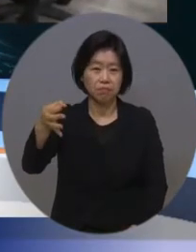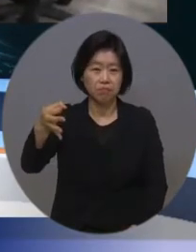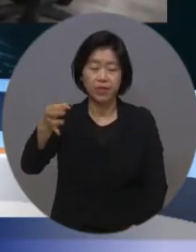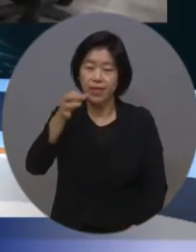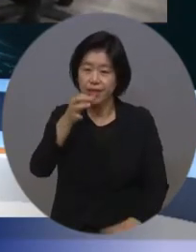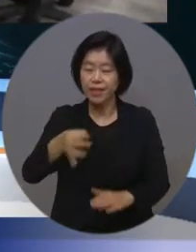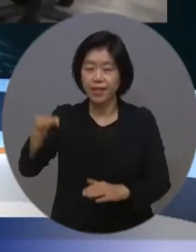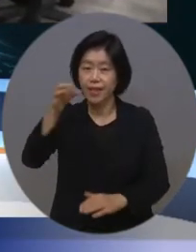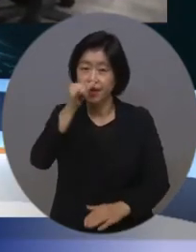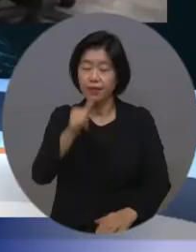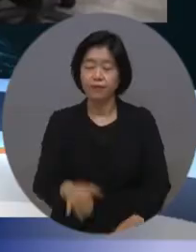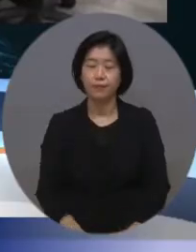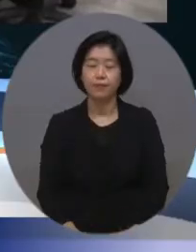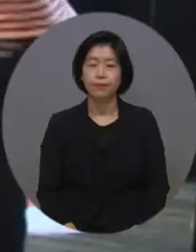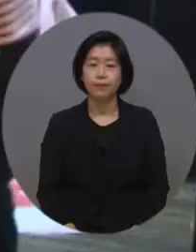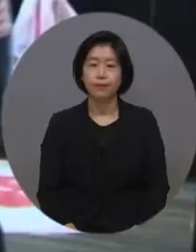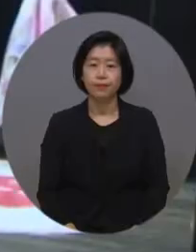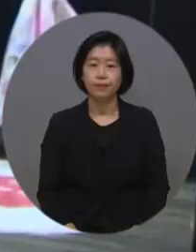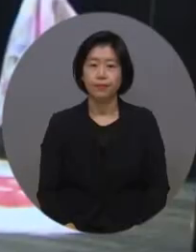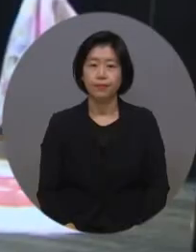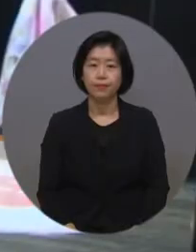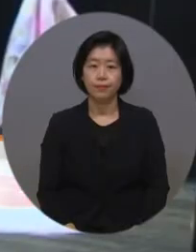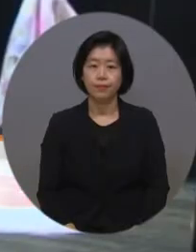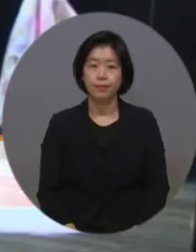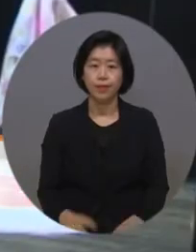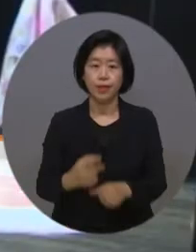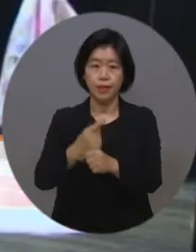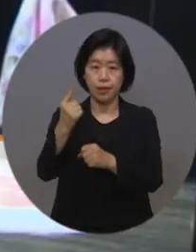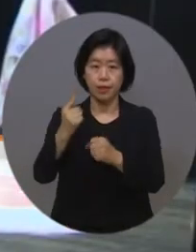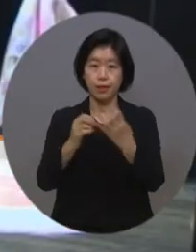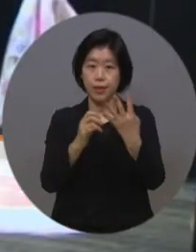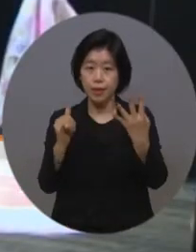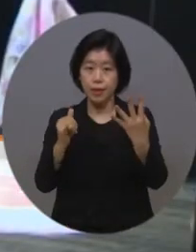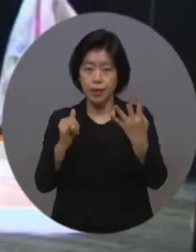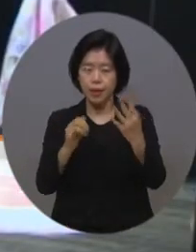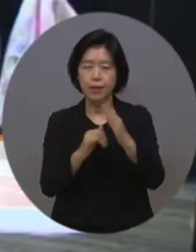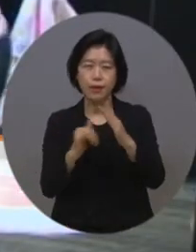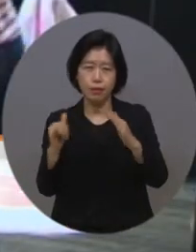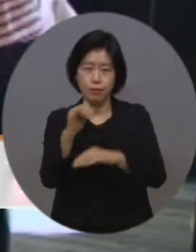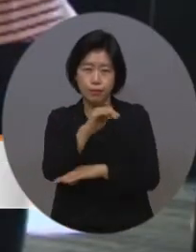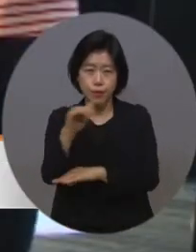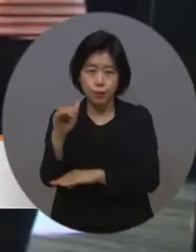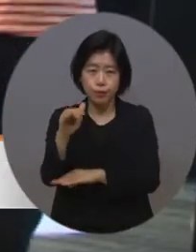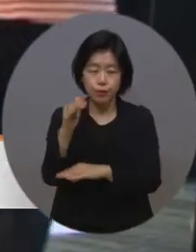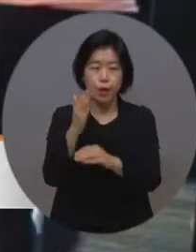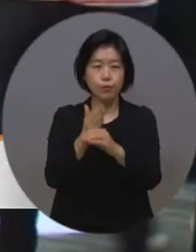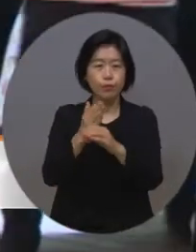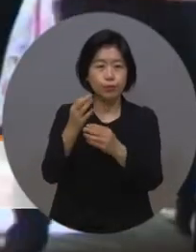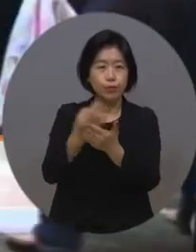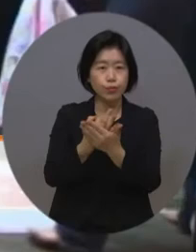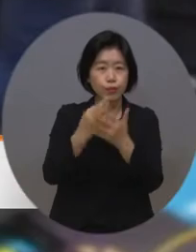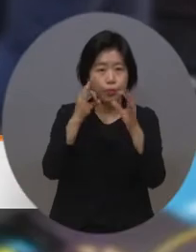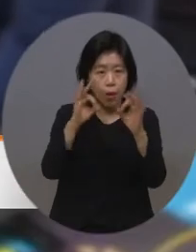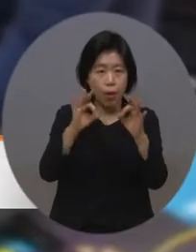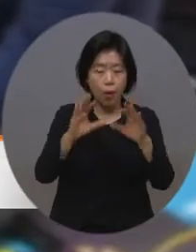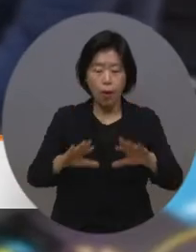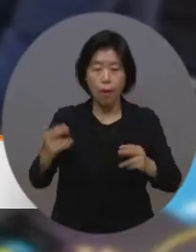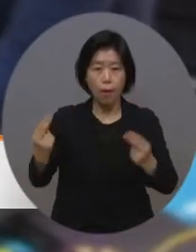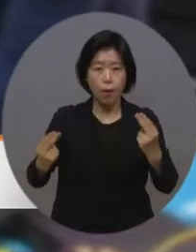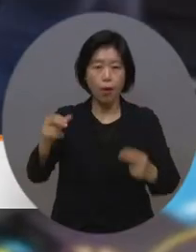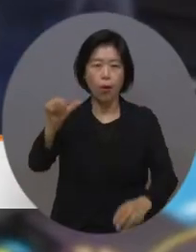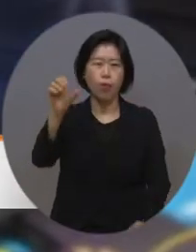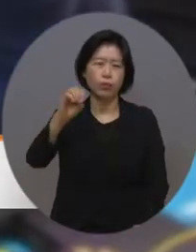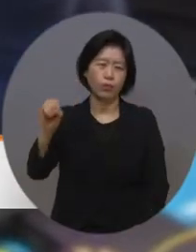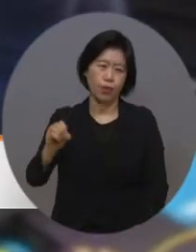박성용 기자가 전합니다. 내년 4인 가구 기준 중위소득이 올해 대비 5.02% 인상된